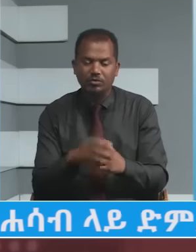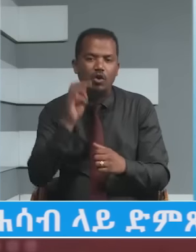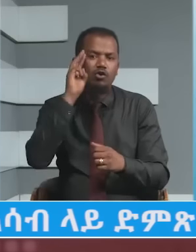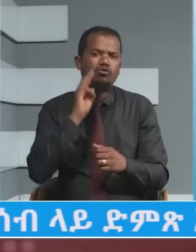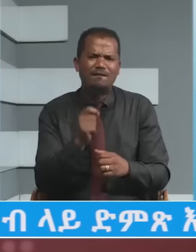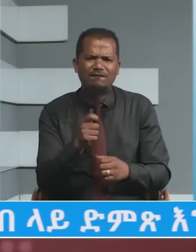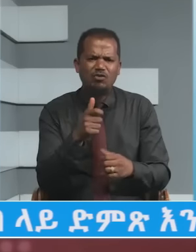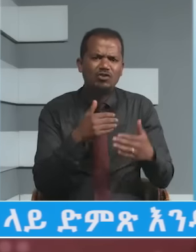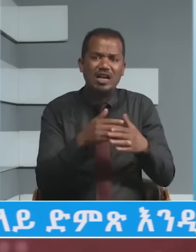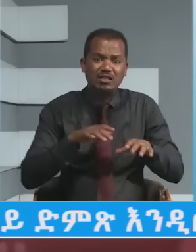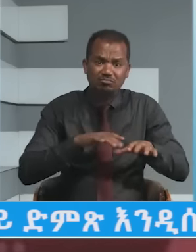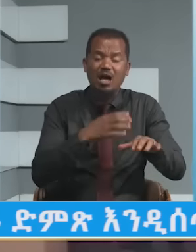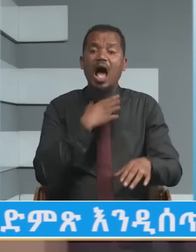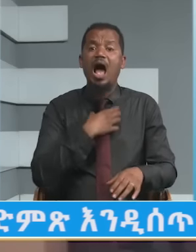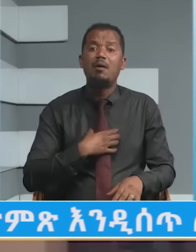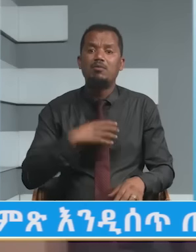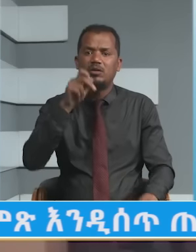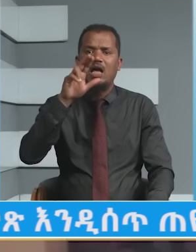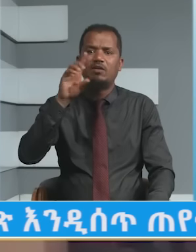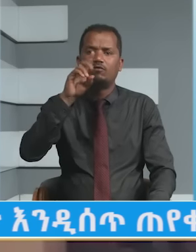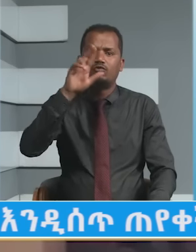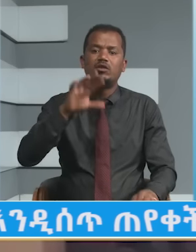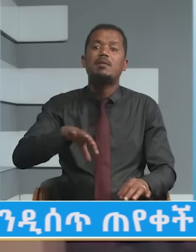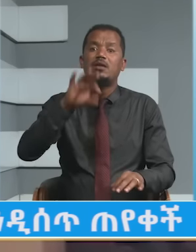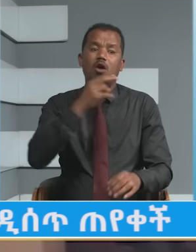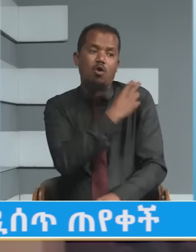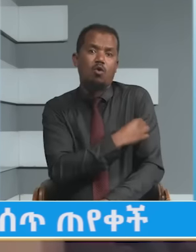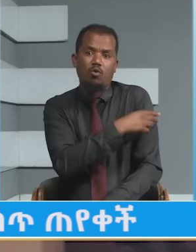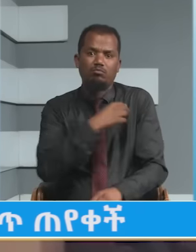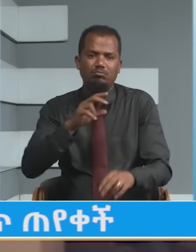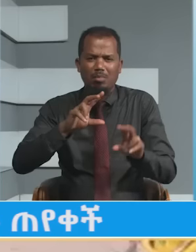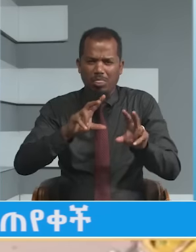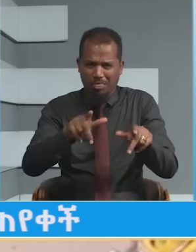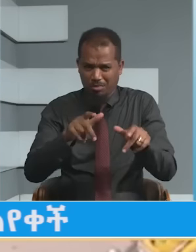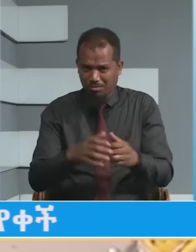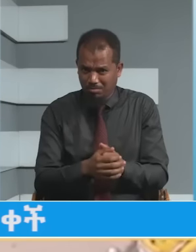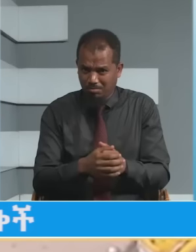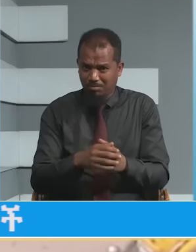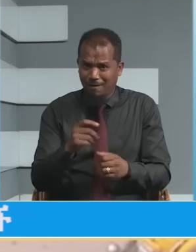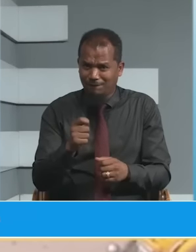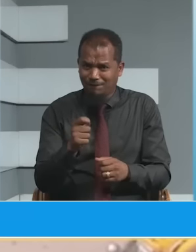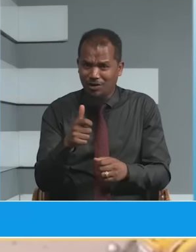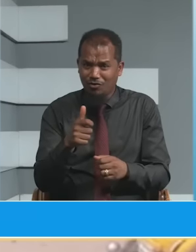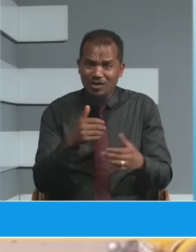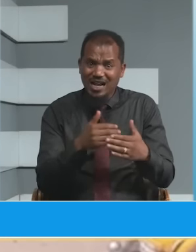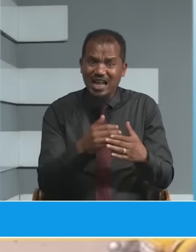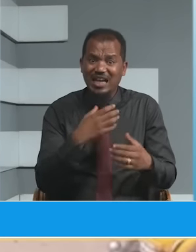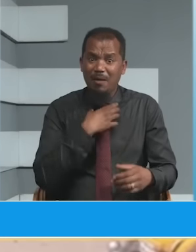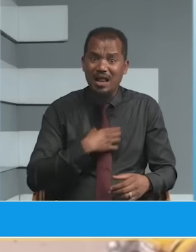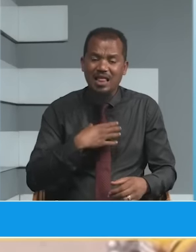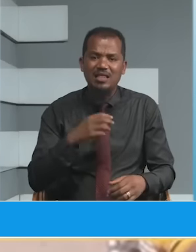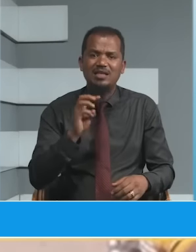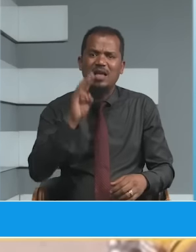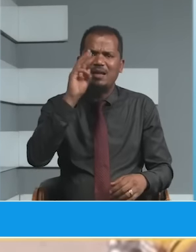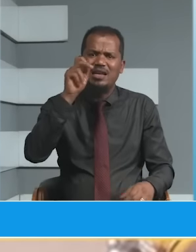ከውጭ የሱዳን ፈጥኖ ደራሽ ሰራዊት አባላት በዳርፉር የሚገኘውን ሆስፒታል መዝረፋቸው ተገለጸ። የፈጥኖ ደራሽ ኃይሉ